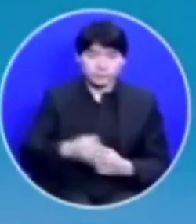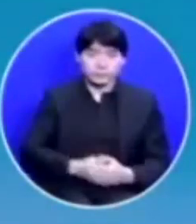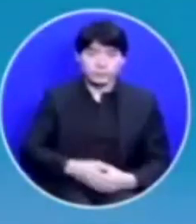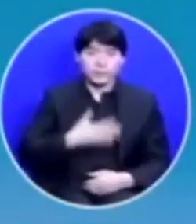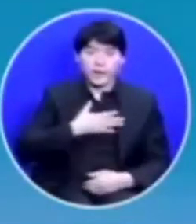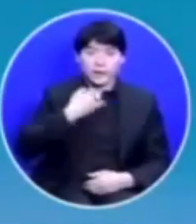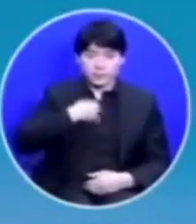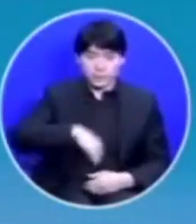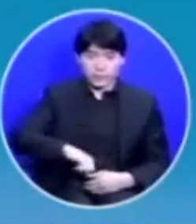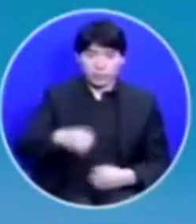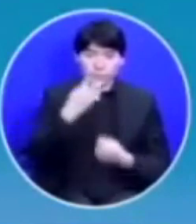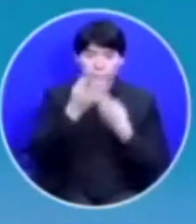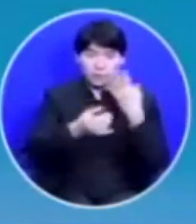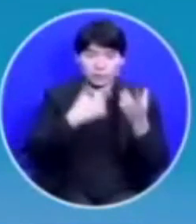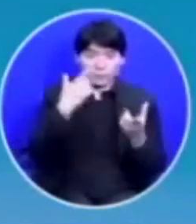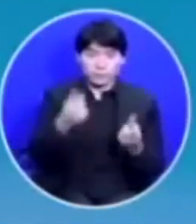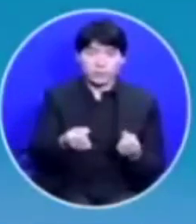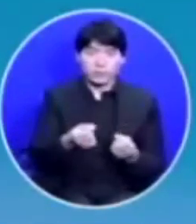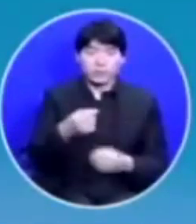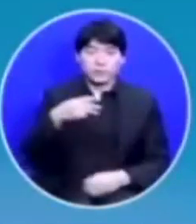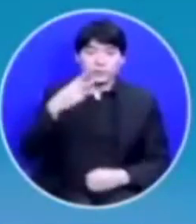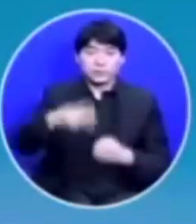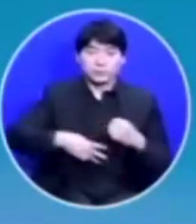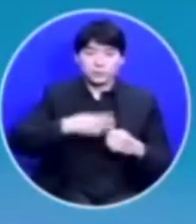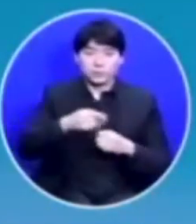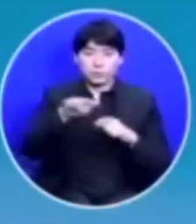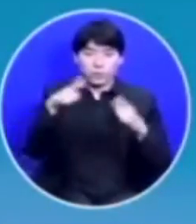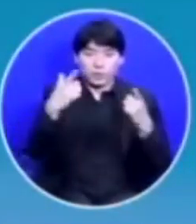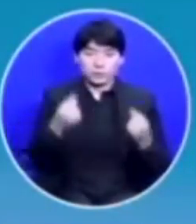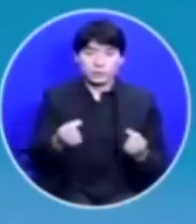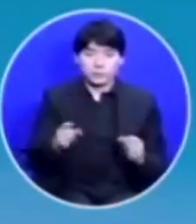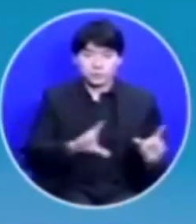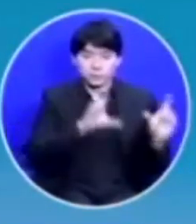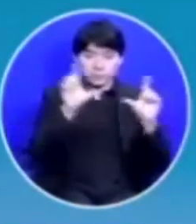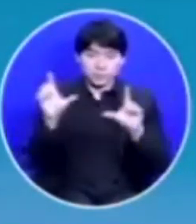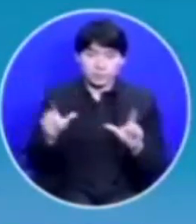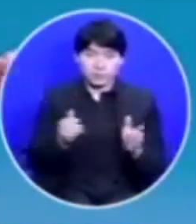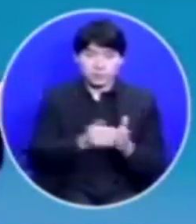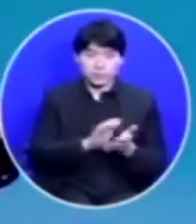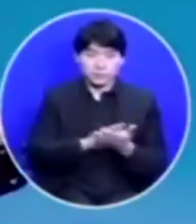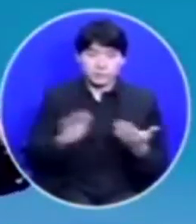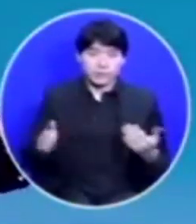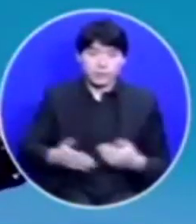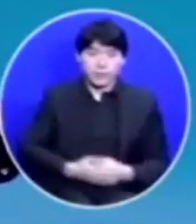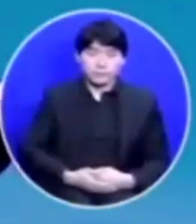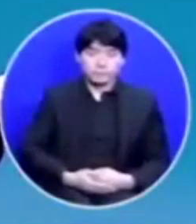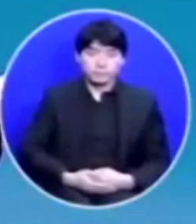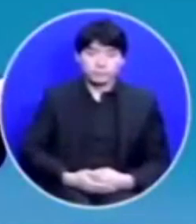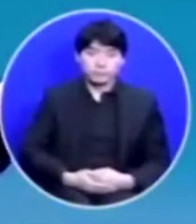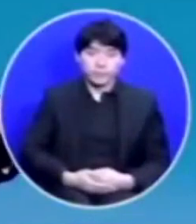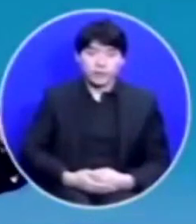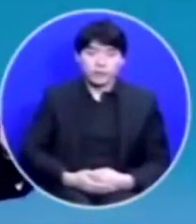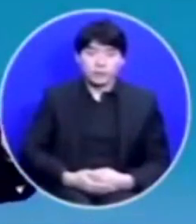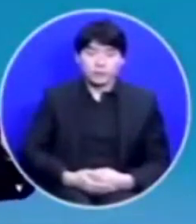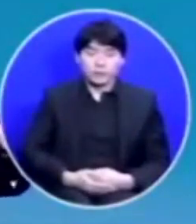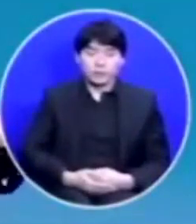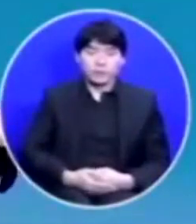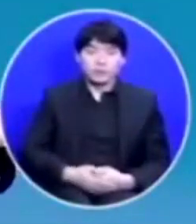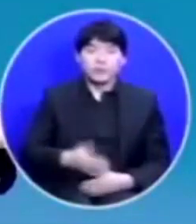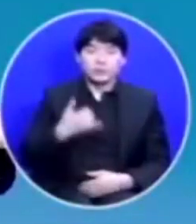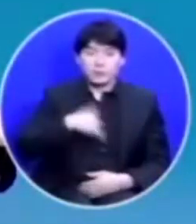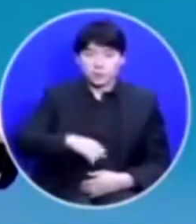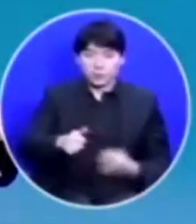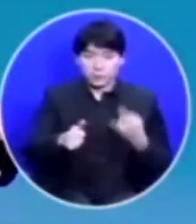저희 딸의 고백 때로 하면은 3년을 그렇게 보냈습니다 자 우리가 자녀들에게 물려줄 수 있는 가장